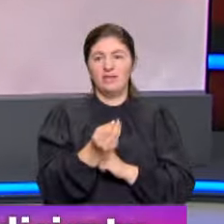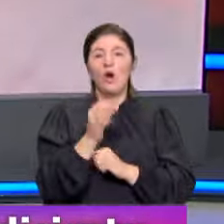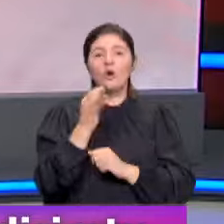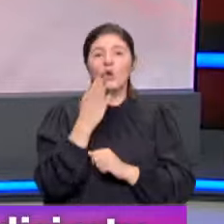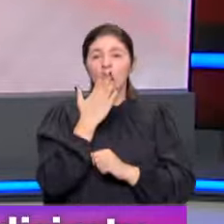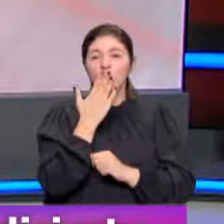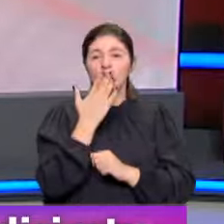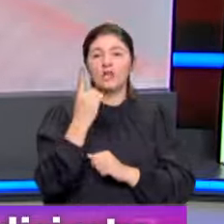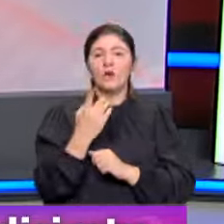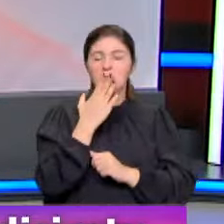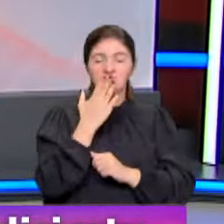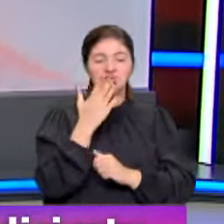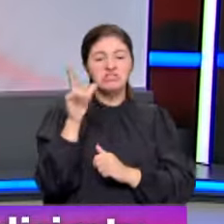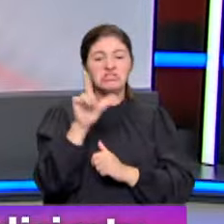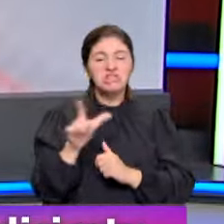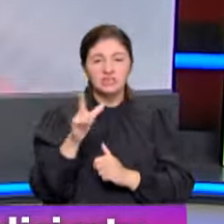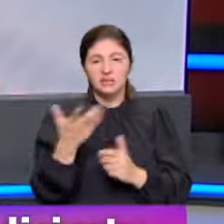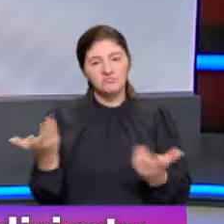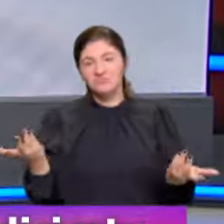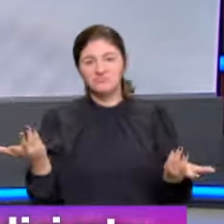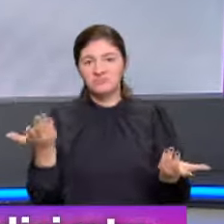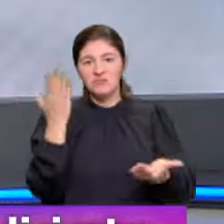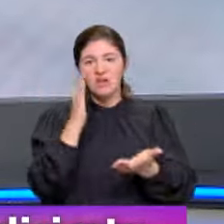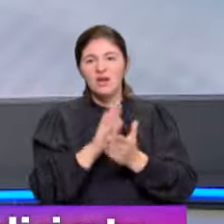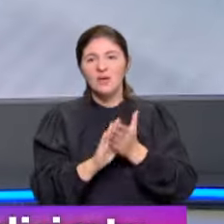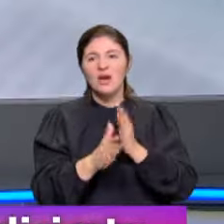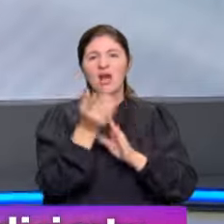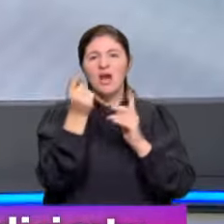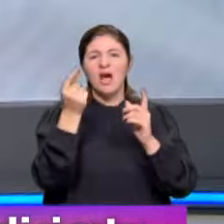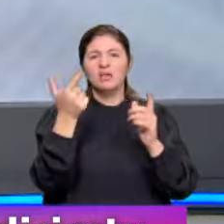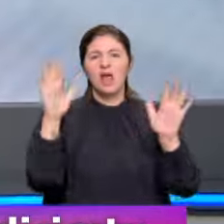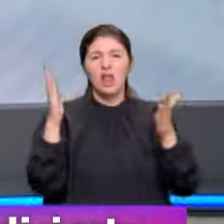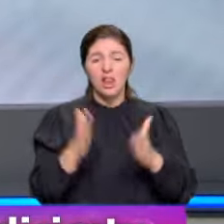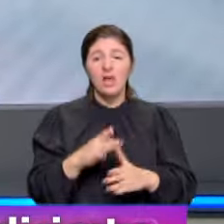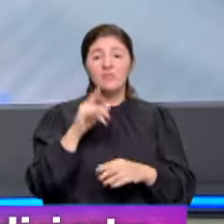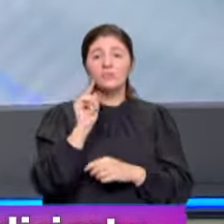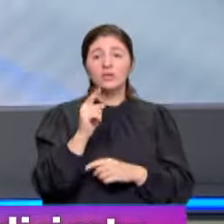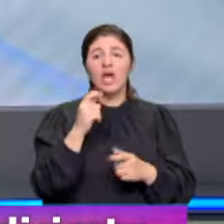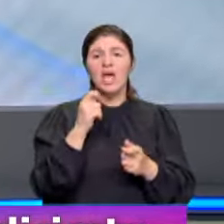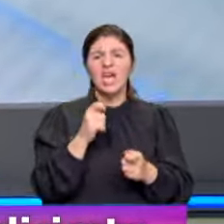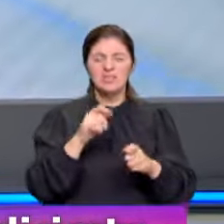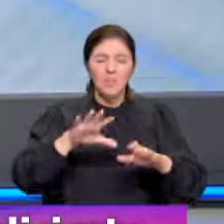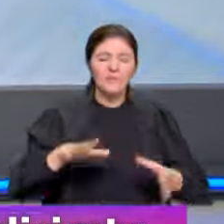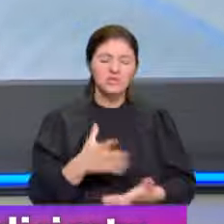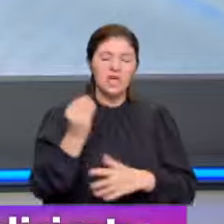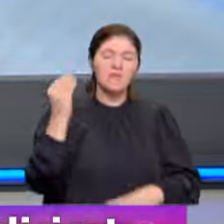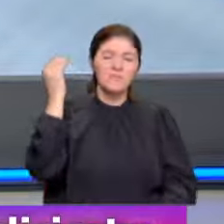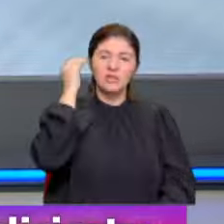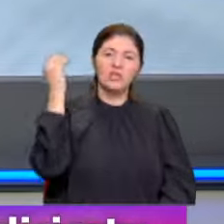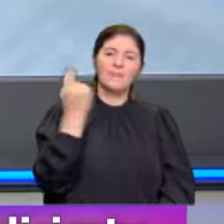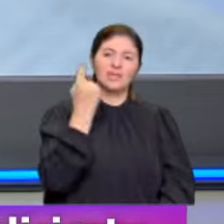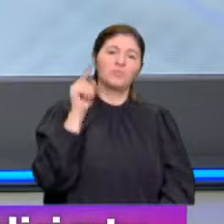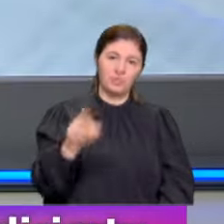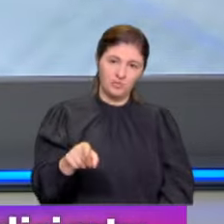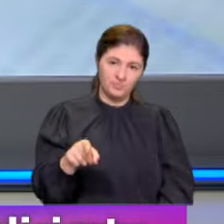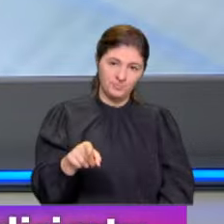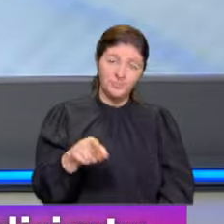ortaokullar ilkokullar liseler ne yazık ki çok az sayıda ve bu da eğitime gölge düşüren en önemli unsurlardan